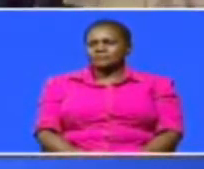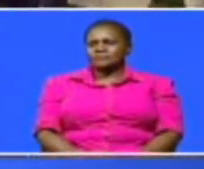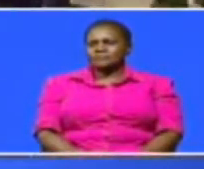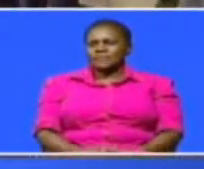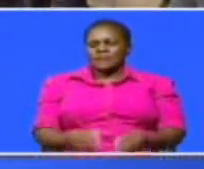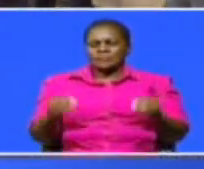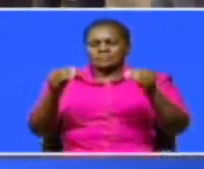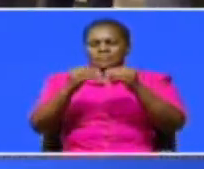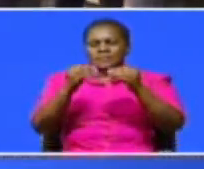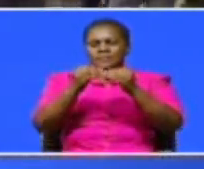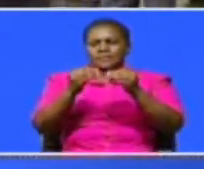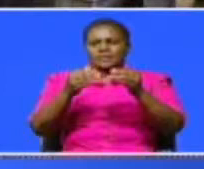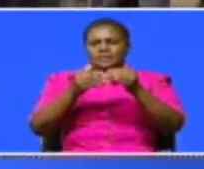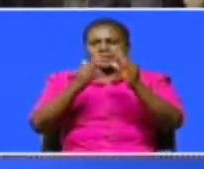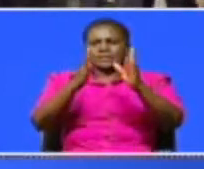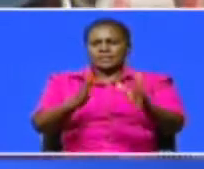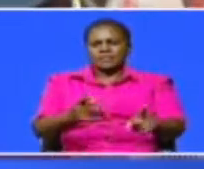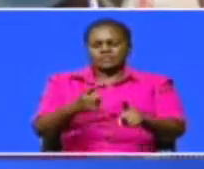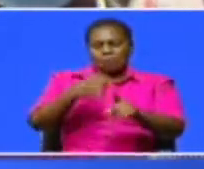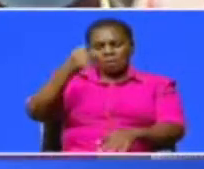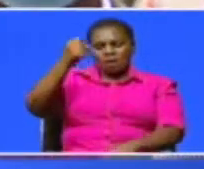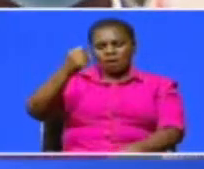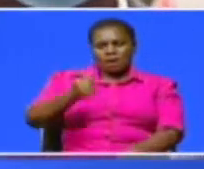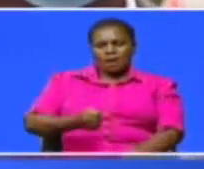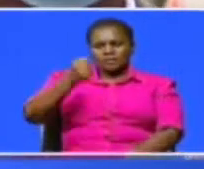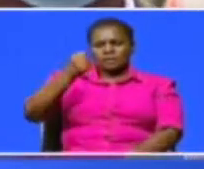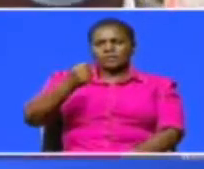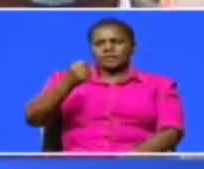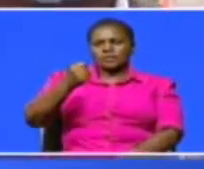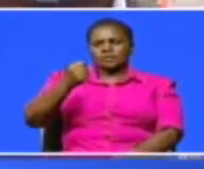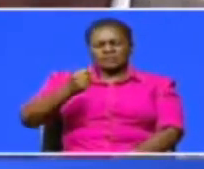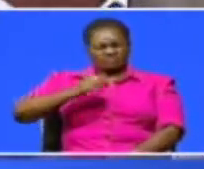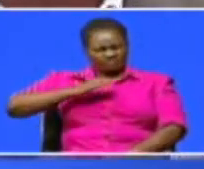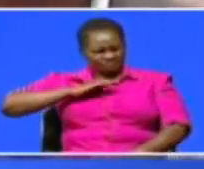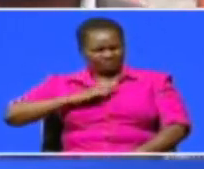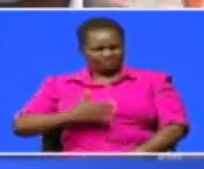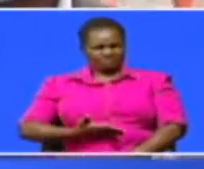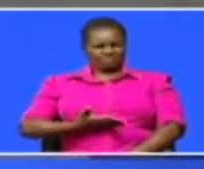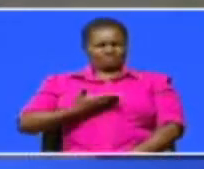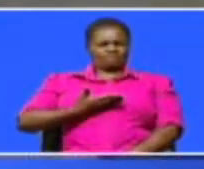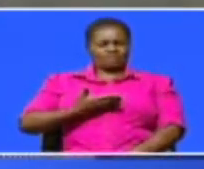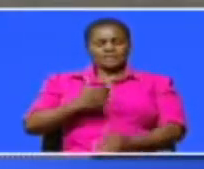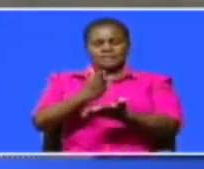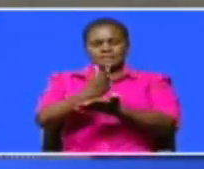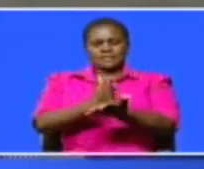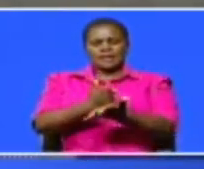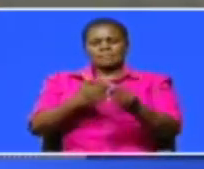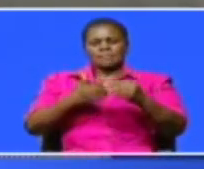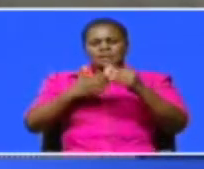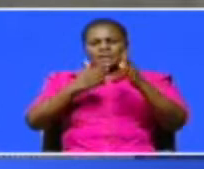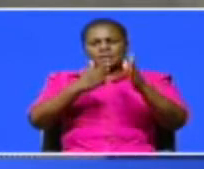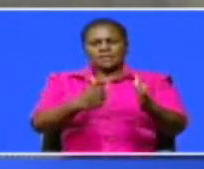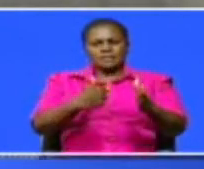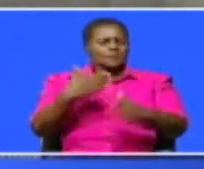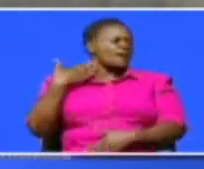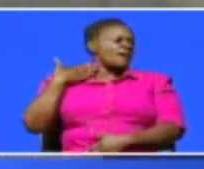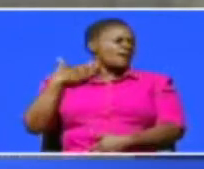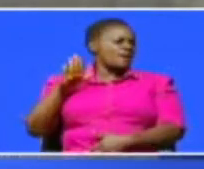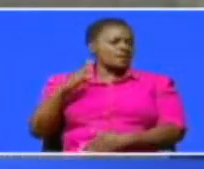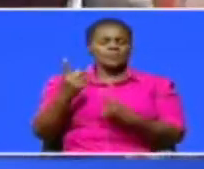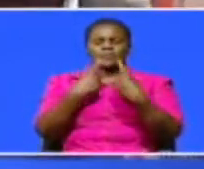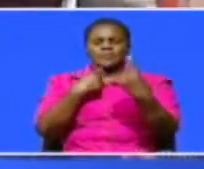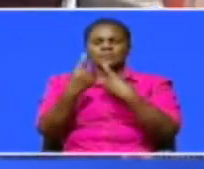Kikao na viongozi kutoka jimbo la Kajiado ameelezea kuudhika kwake na baadhi ya viongozi wanaosheheni siasa za